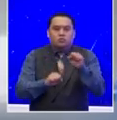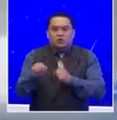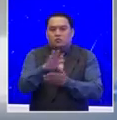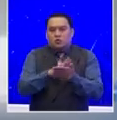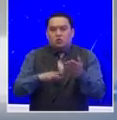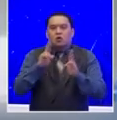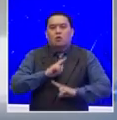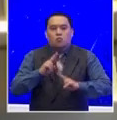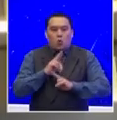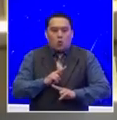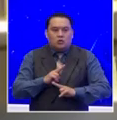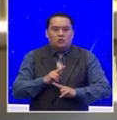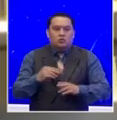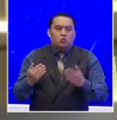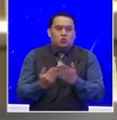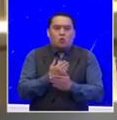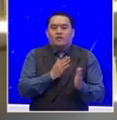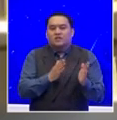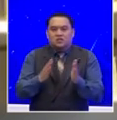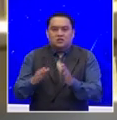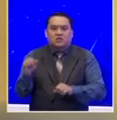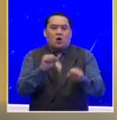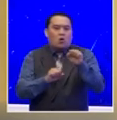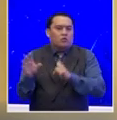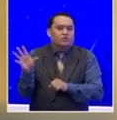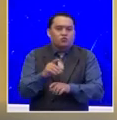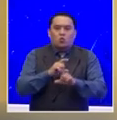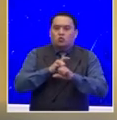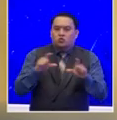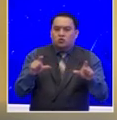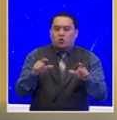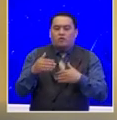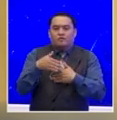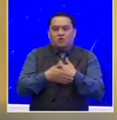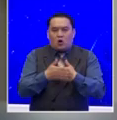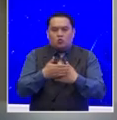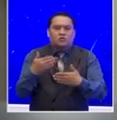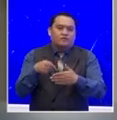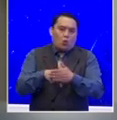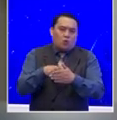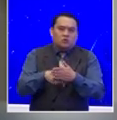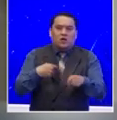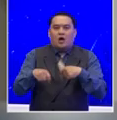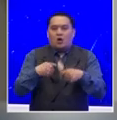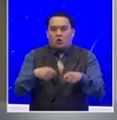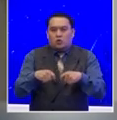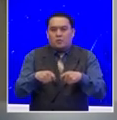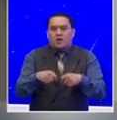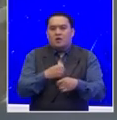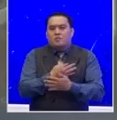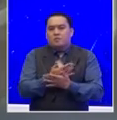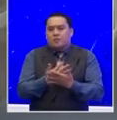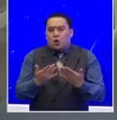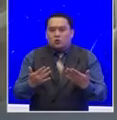свою работу. Правда, в новом режиме. Они дезинфицируют все здание, снаружи и внутри. А товары тут исчисляются